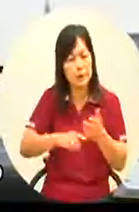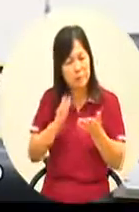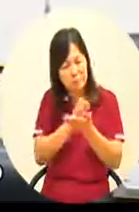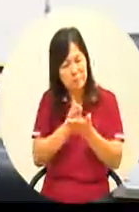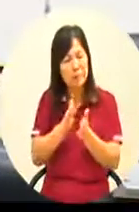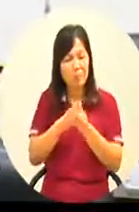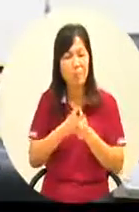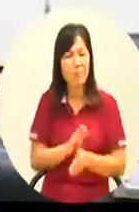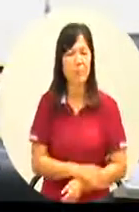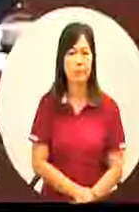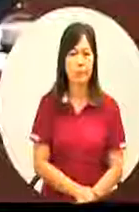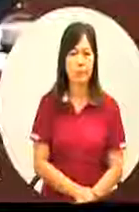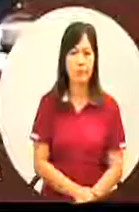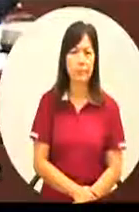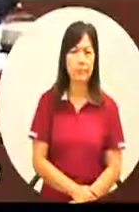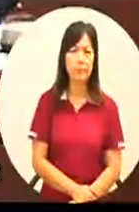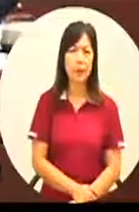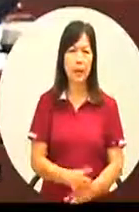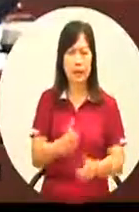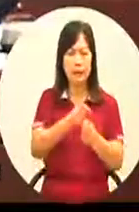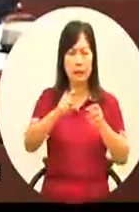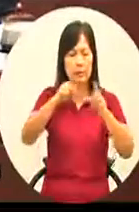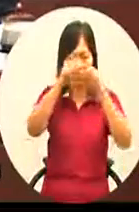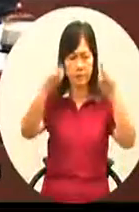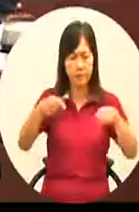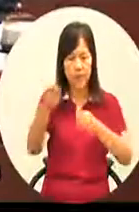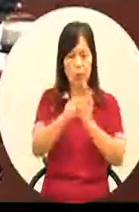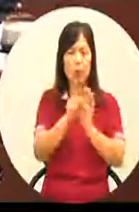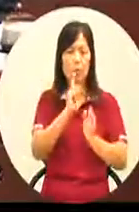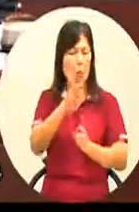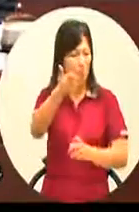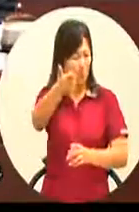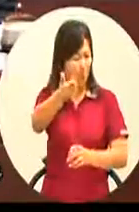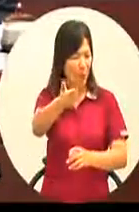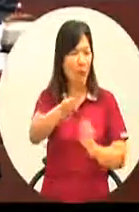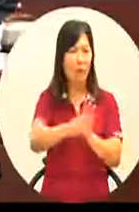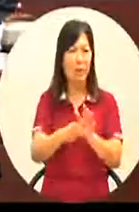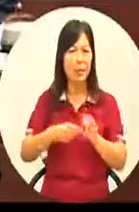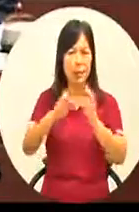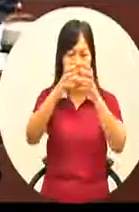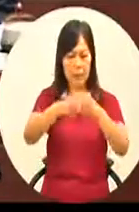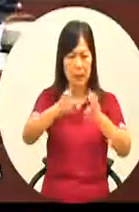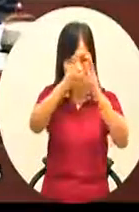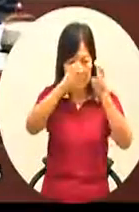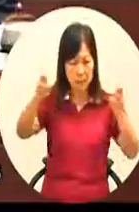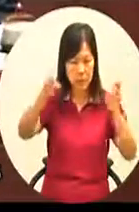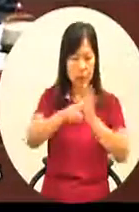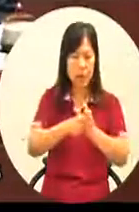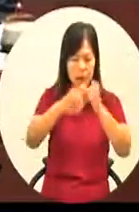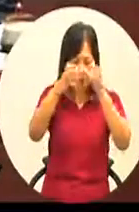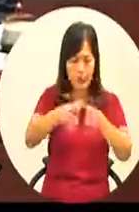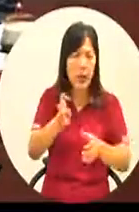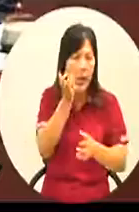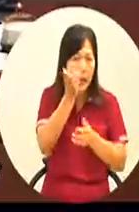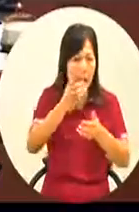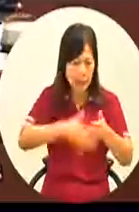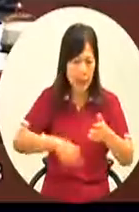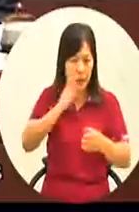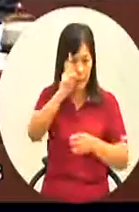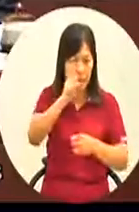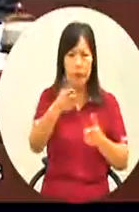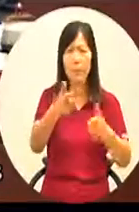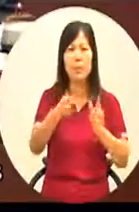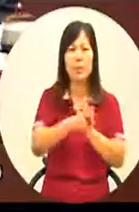好，谢谢主席，谢谢南周议员，周议员讲得非常好。我想我们在建城其实不是只是建那硬体，其实应该要把这